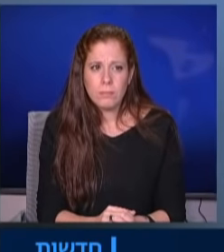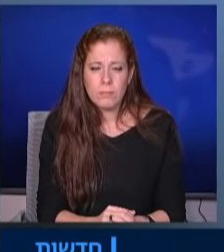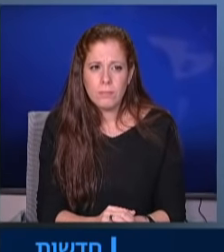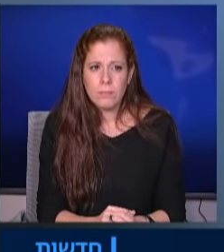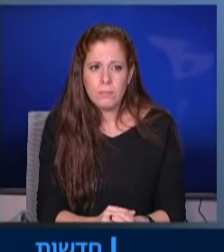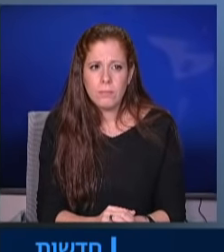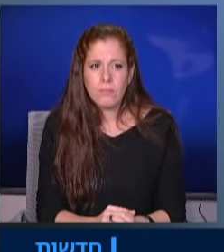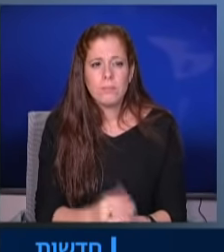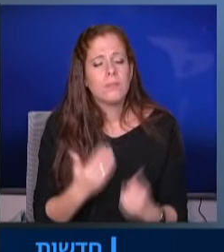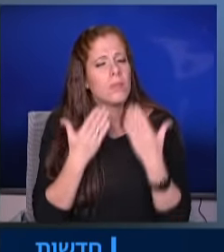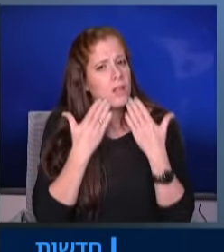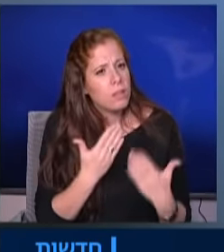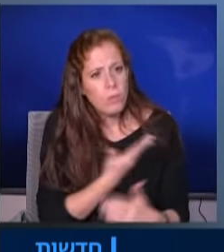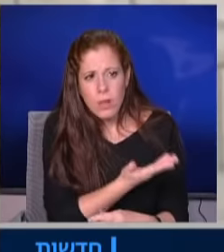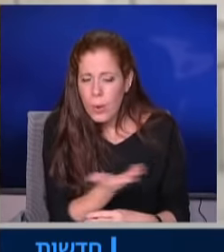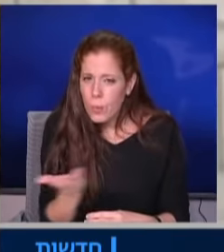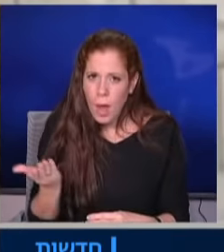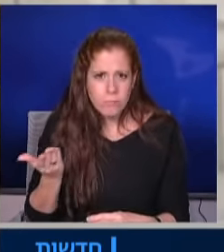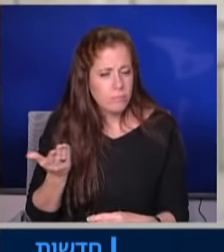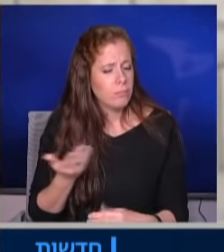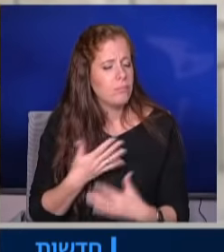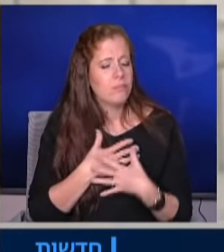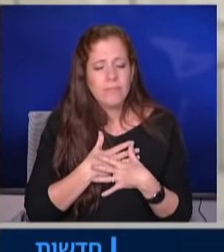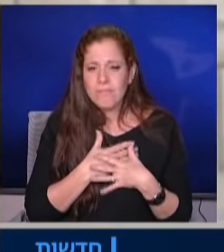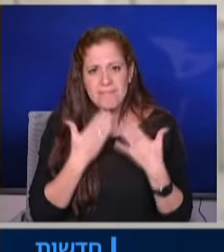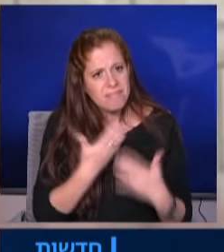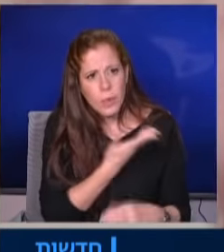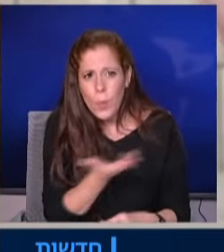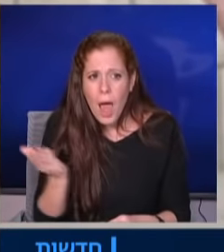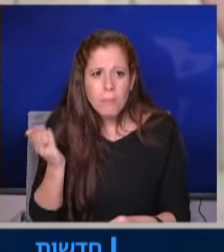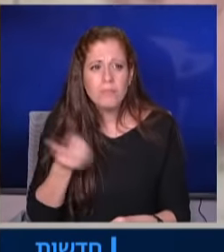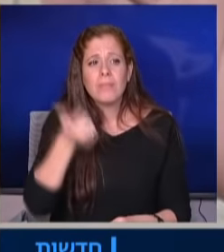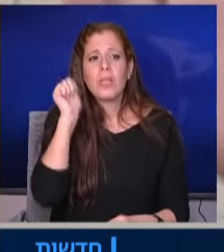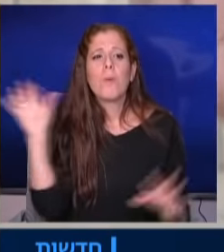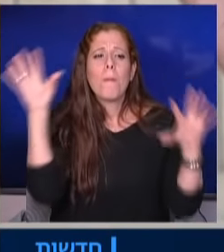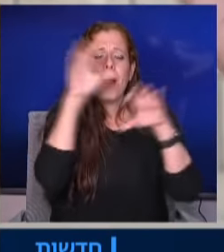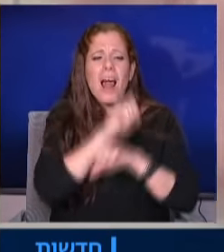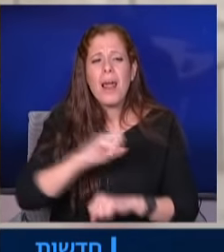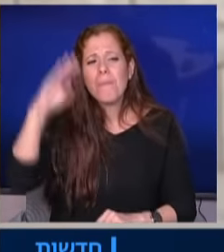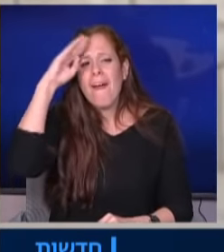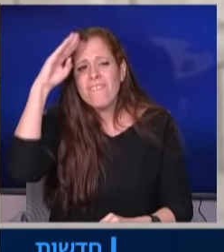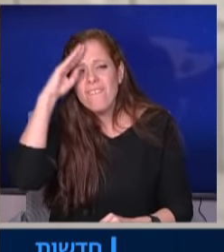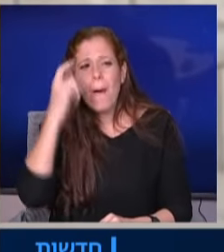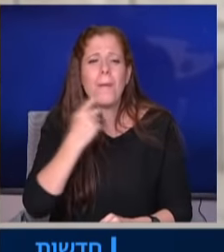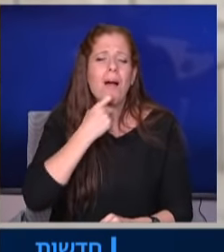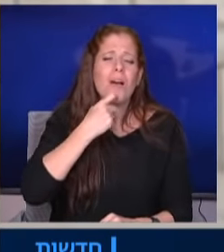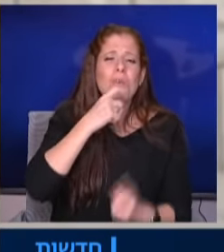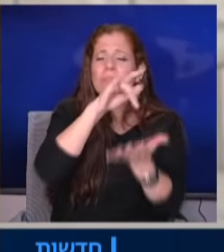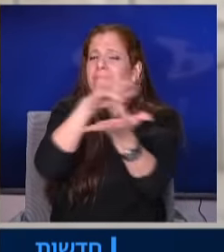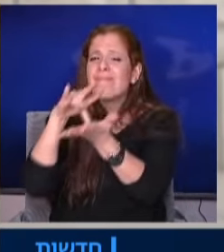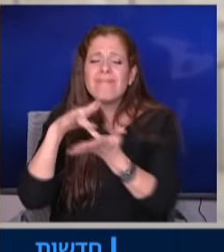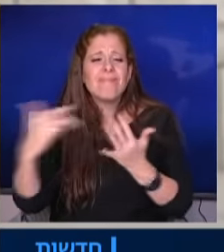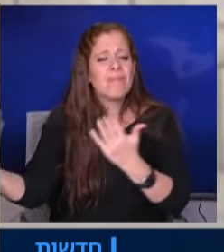بشكر جميع الناس بشكر جميع الناس امبارح بالليل من الحيفة من الكريوت كله اجى علي